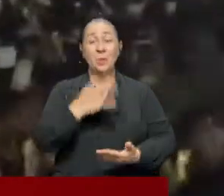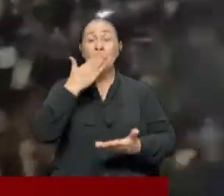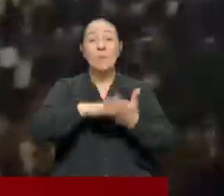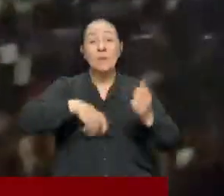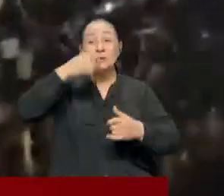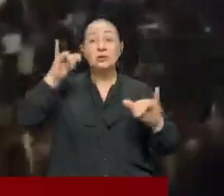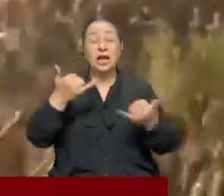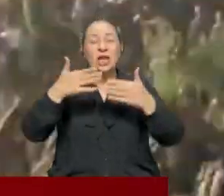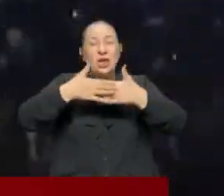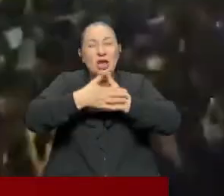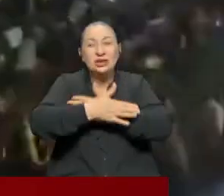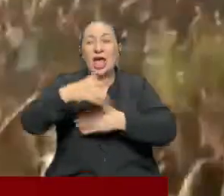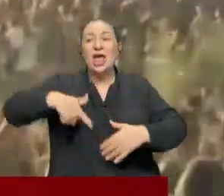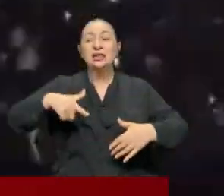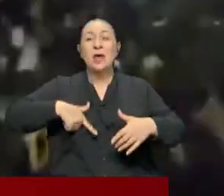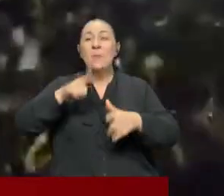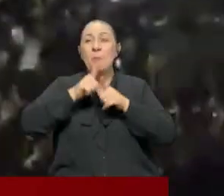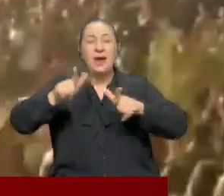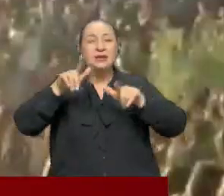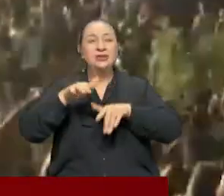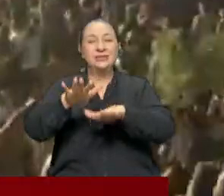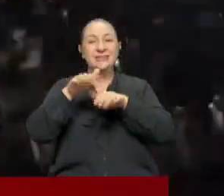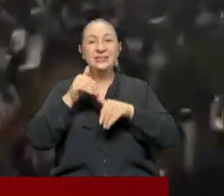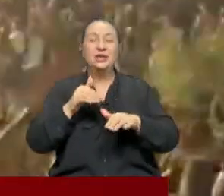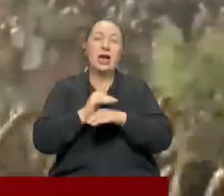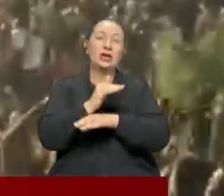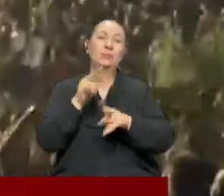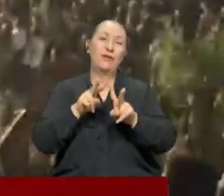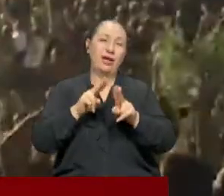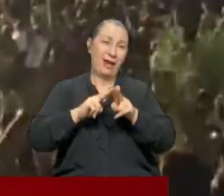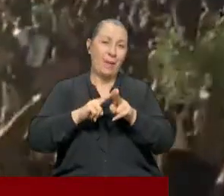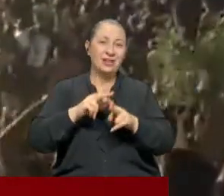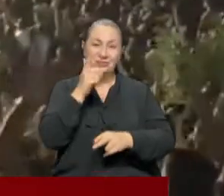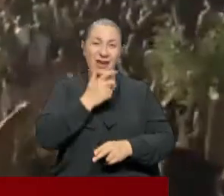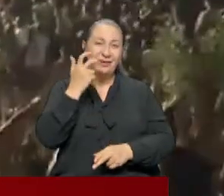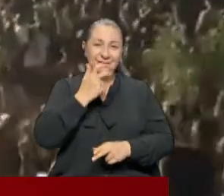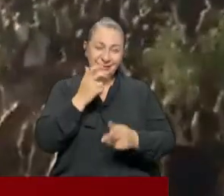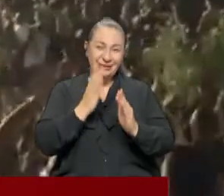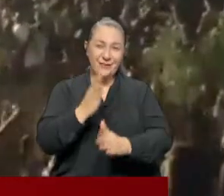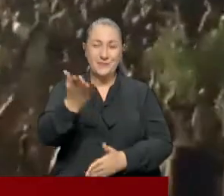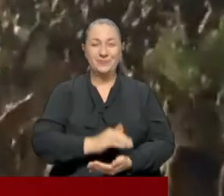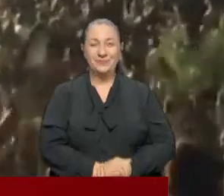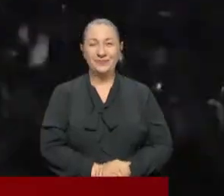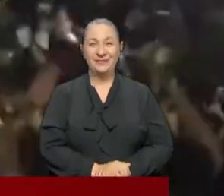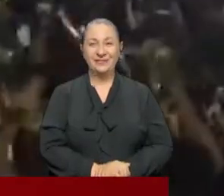Mezuniyet coşkusu gece İzmir Marşı'yla son buldu. Yaşa Mustafa Kemal Paşa yaşa.